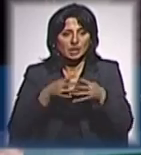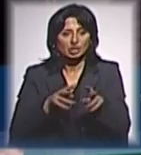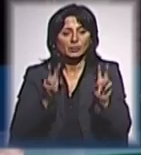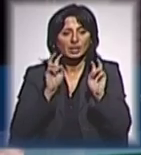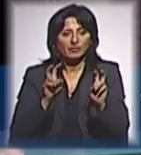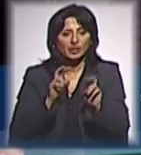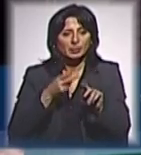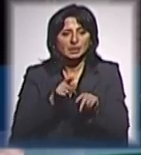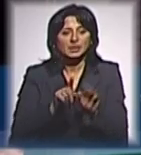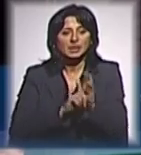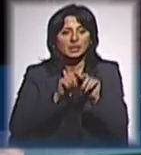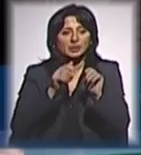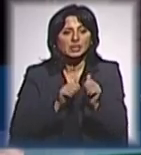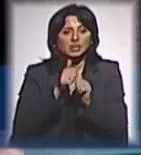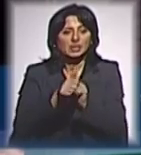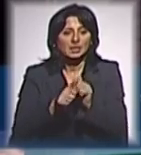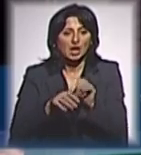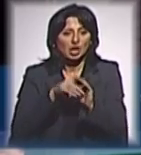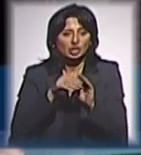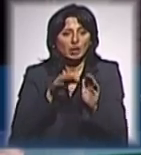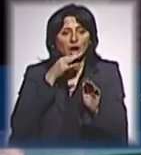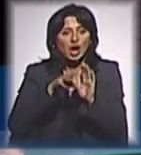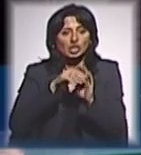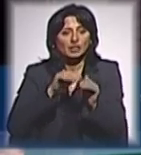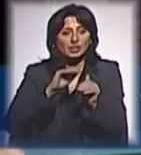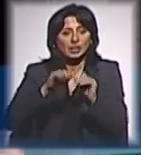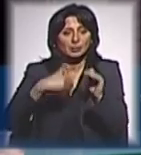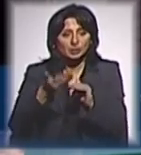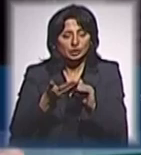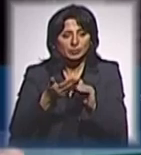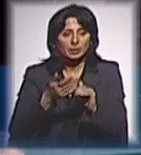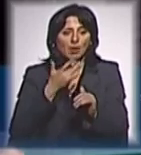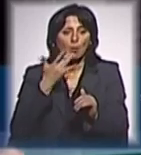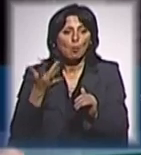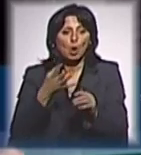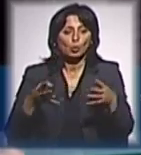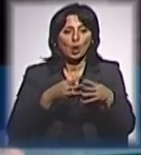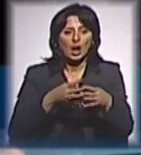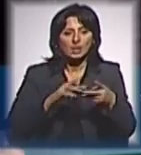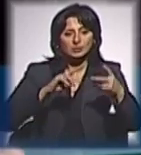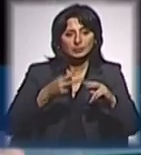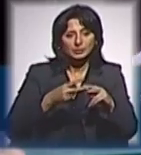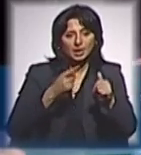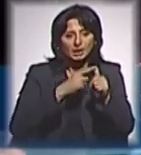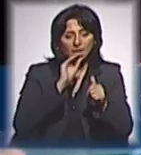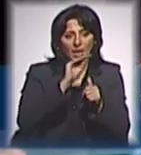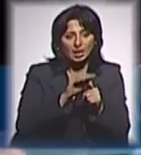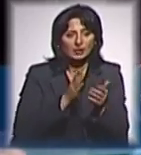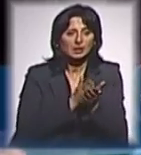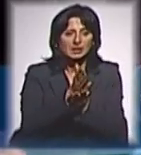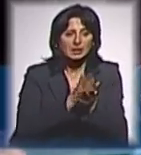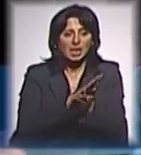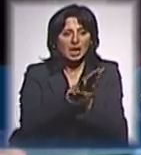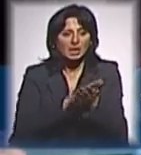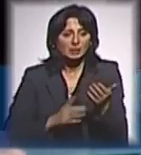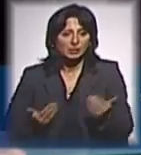ქვია, რომ ის იქმნება წინასაარჩევნო და არჩევნების შემდეგ ის ან გადაკეთდება პოლიტიკურ ალიანსად, რომელიც გრძელვადიან რეჟიმში